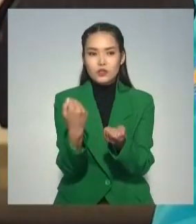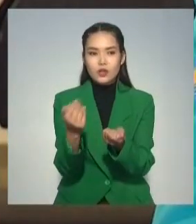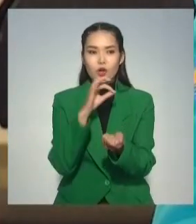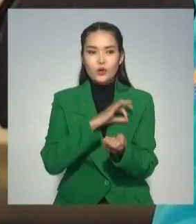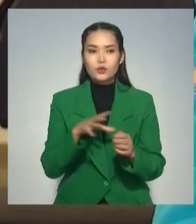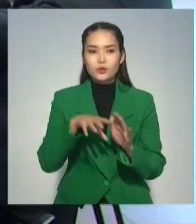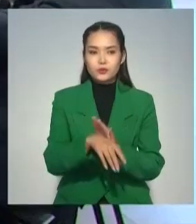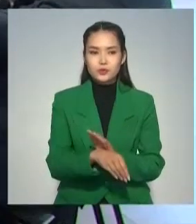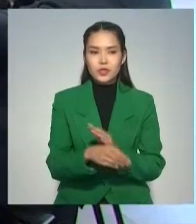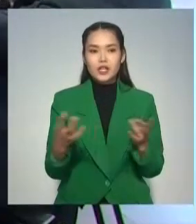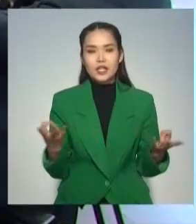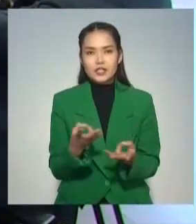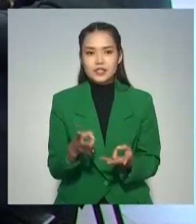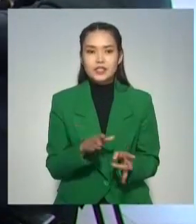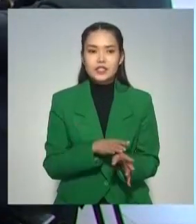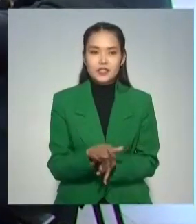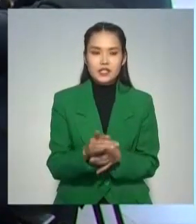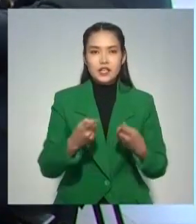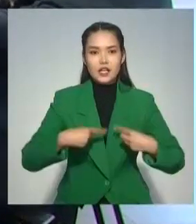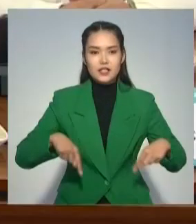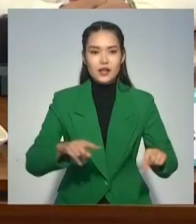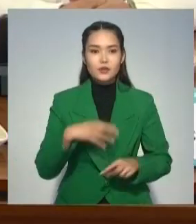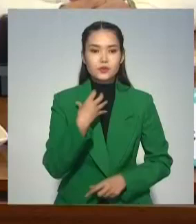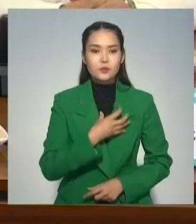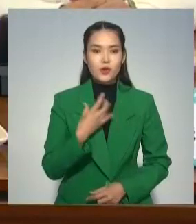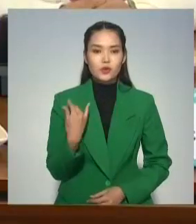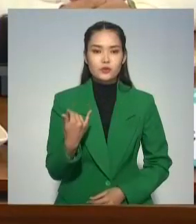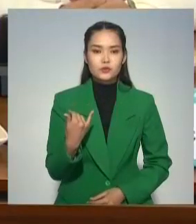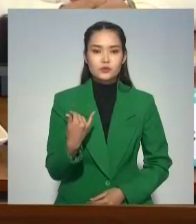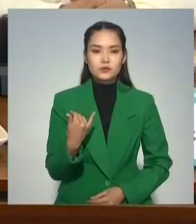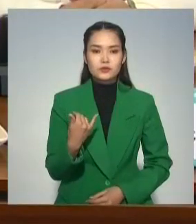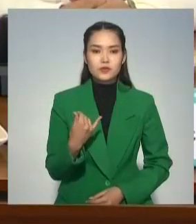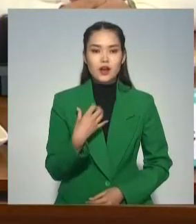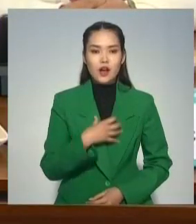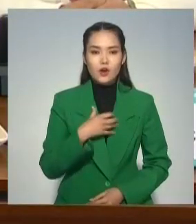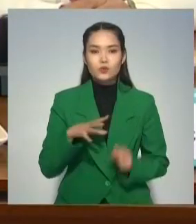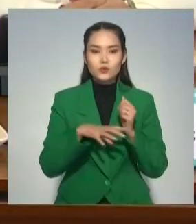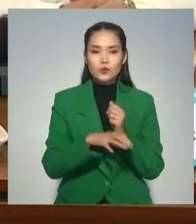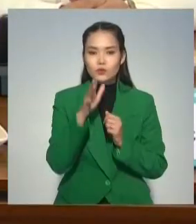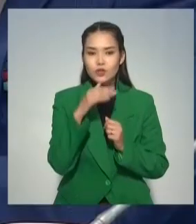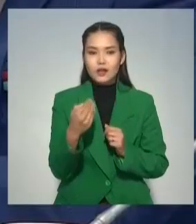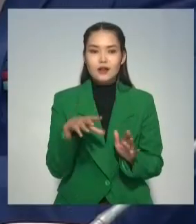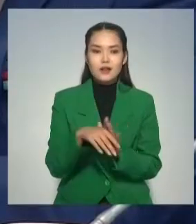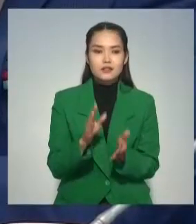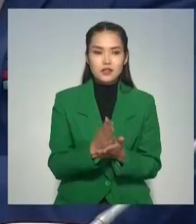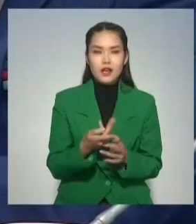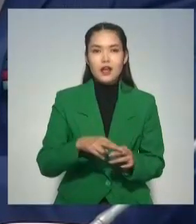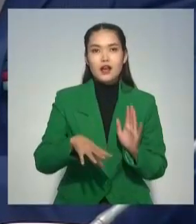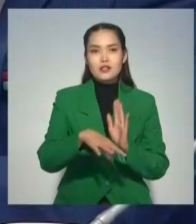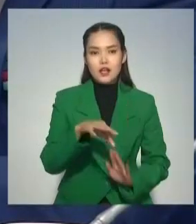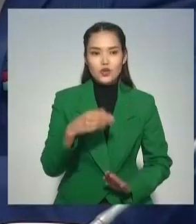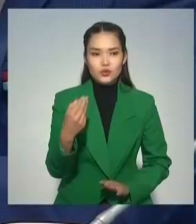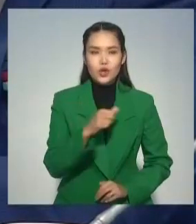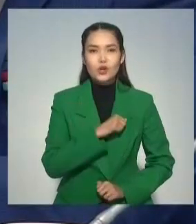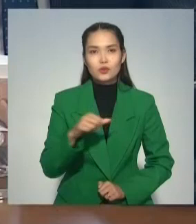ішінде негізгі саяси институттарды жаңғыртудың ең соңғы сатысы десек те болады. Бұл сайлау енді